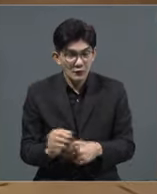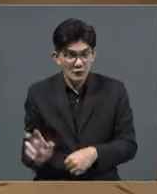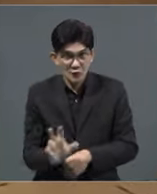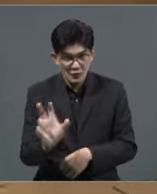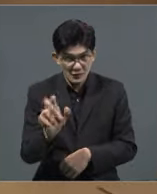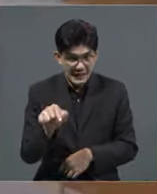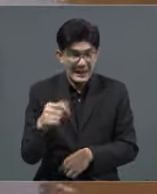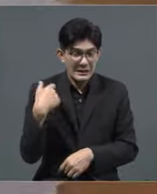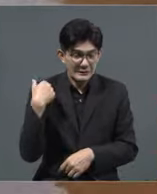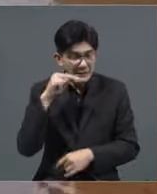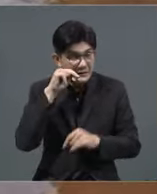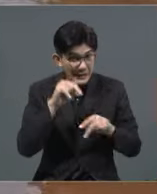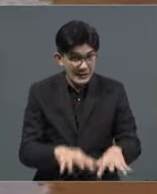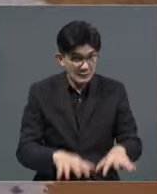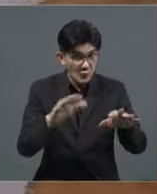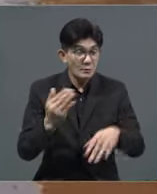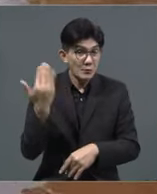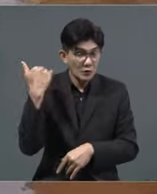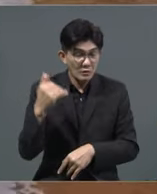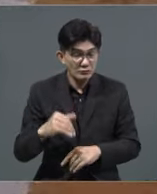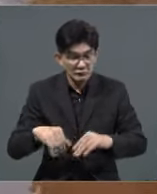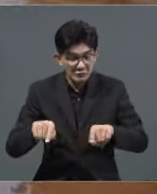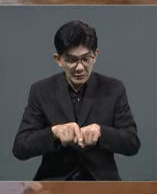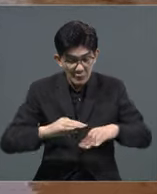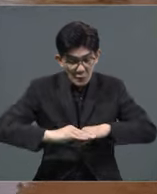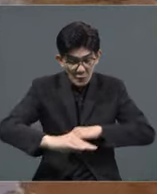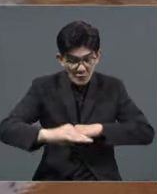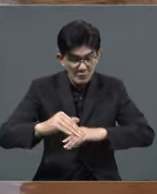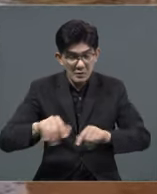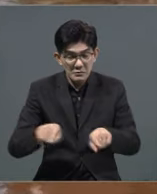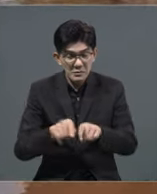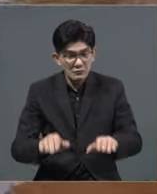คราชนะก่อนหน้านี้เนี่ยคือตัวลานพญานาคเนี่ยเป็นพื้นที่สูง